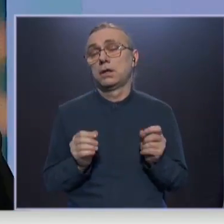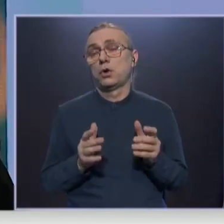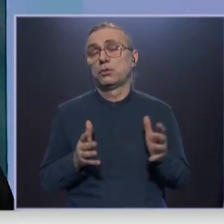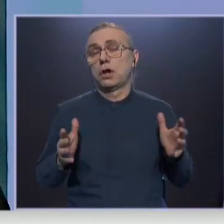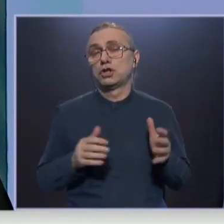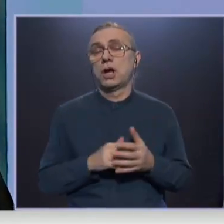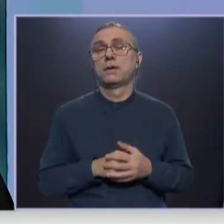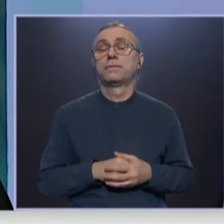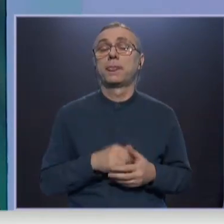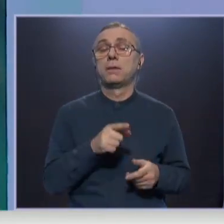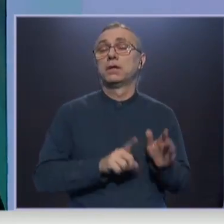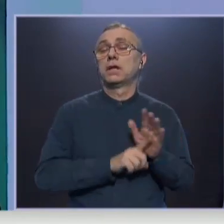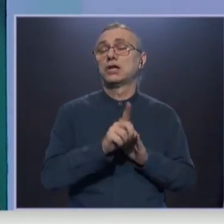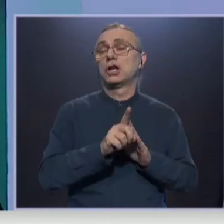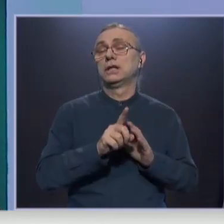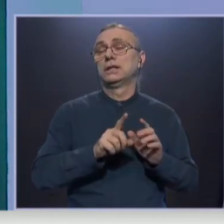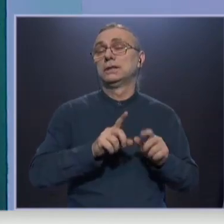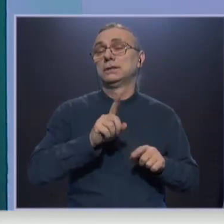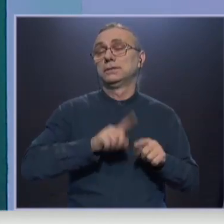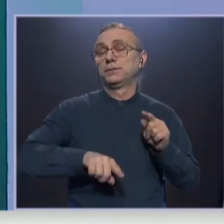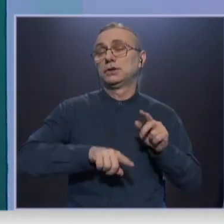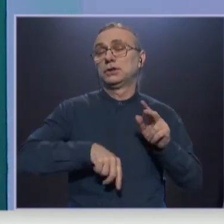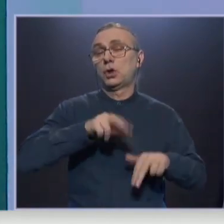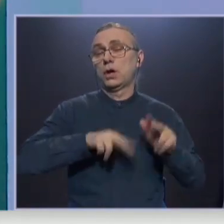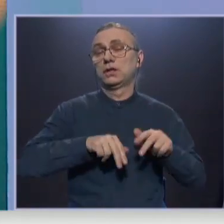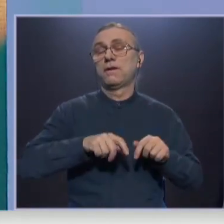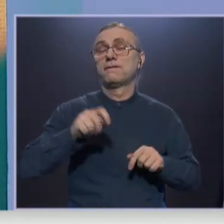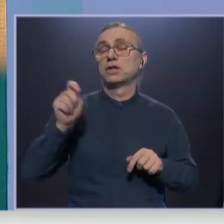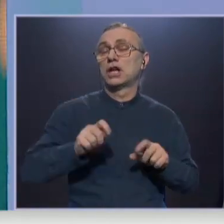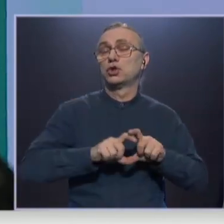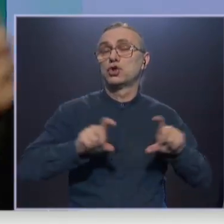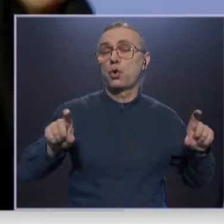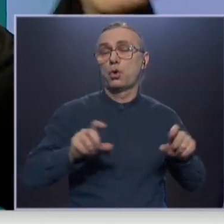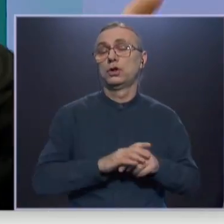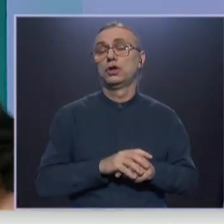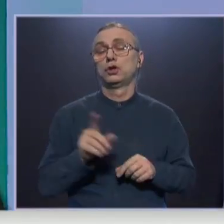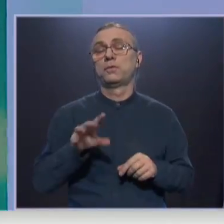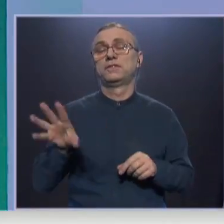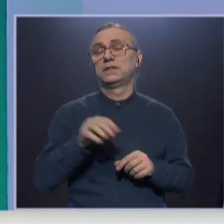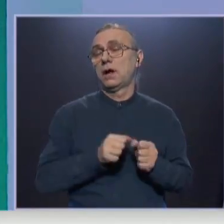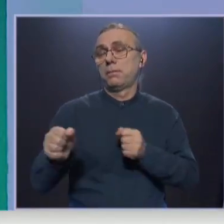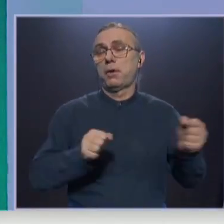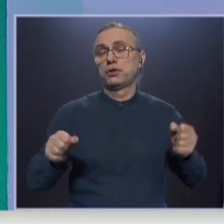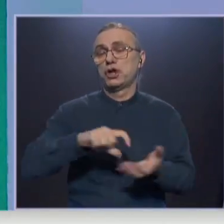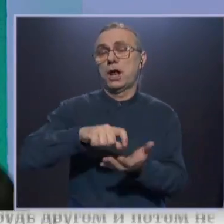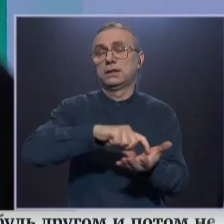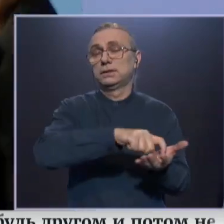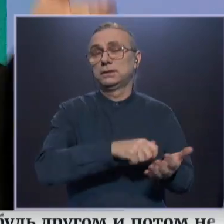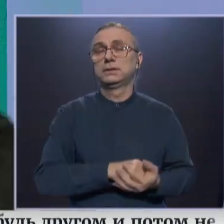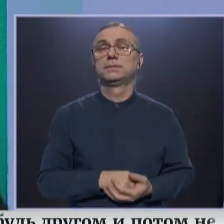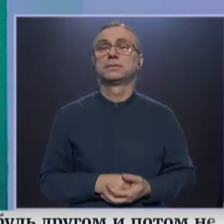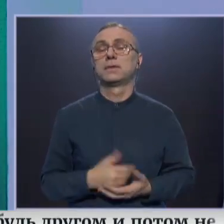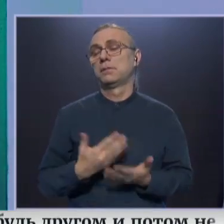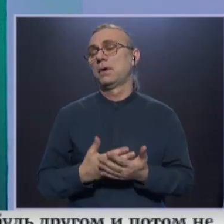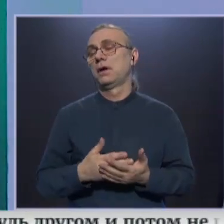начали строить воскресную школу, чтобы у нас были помещения, чтобы все помещались, чтобы дети одного возраста в одном помещении, другого в другом, творчество в третьем классе,